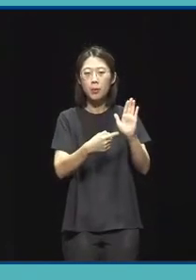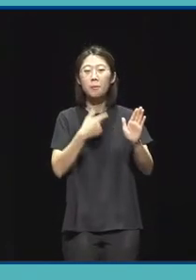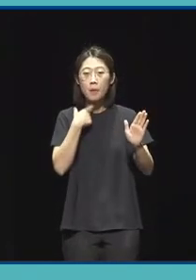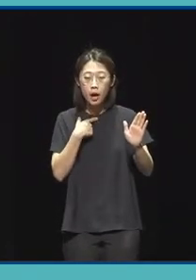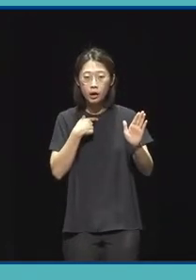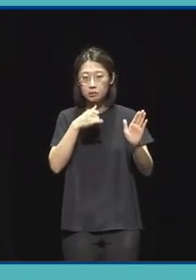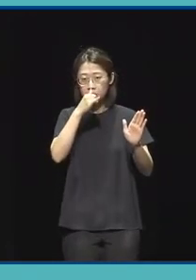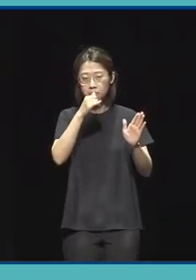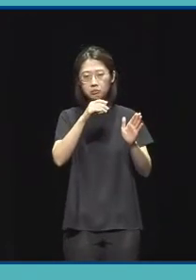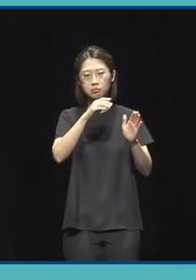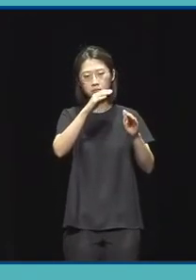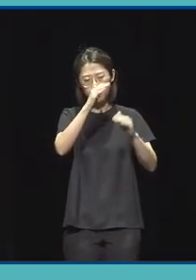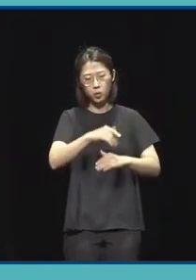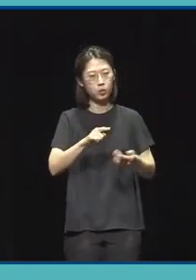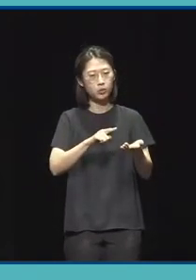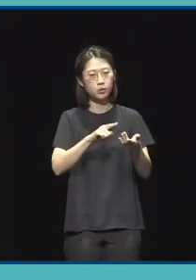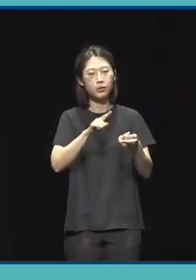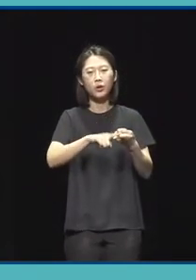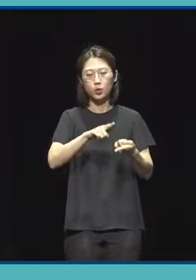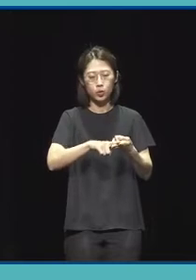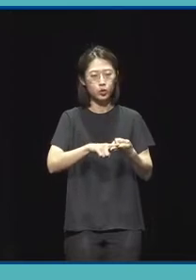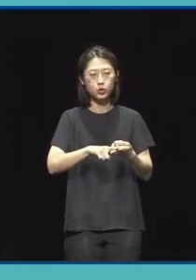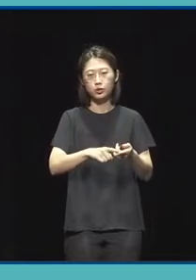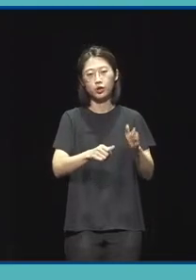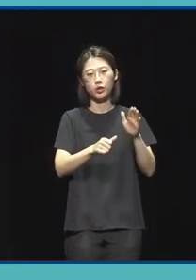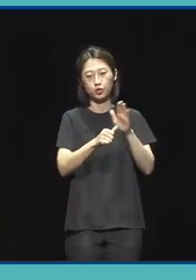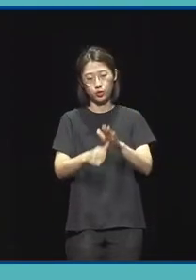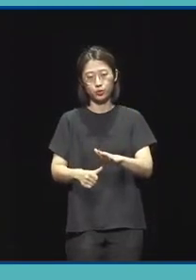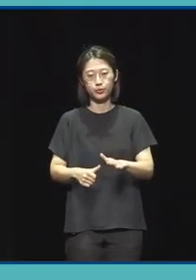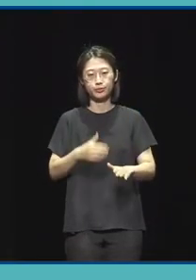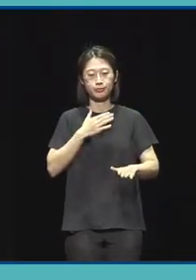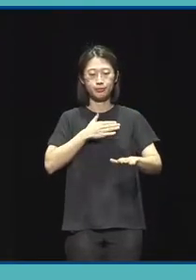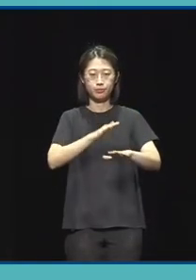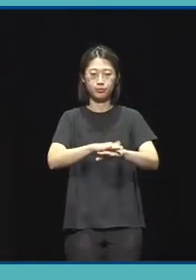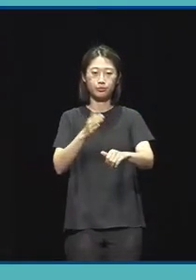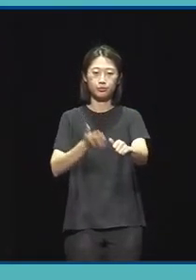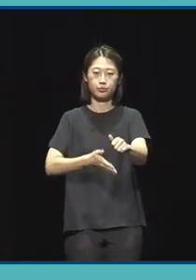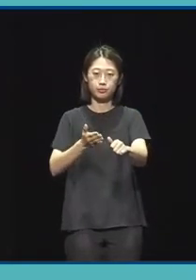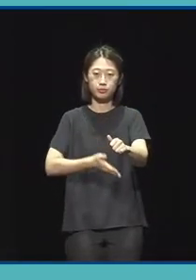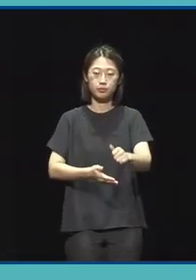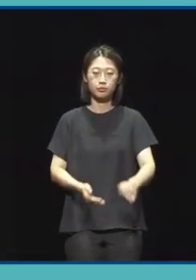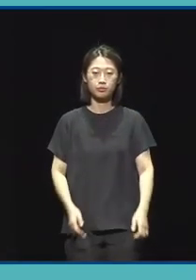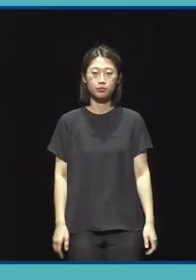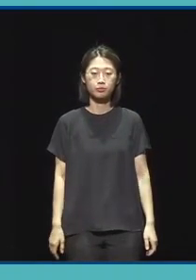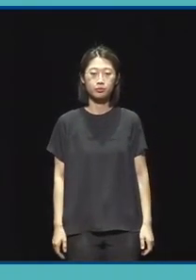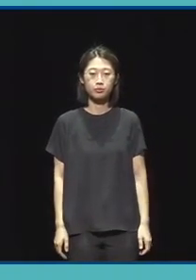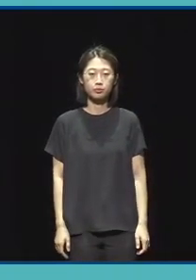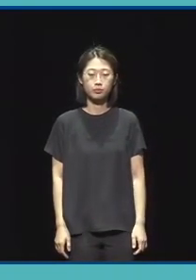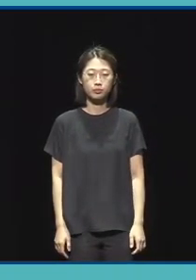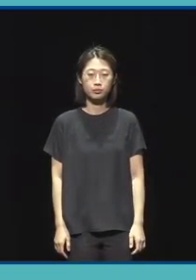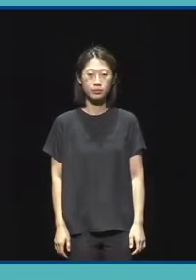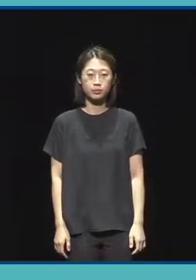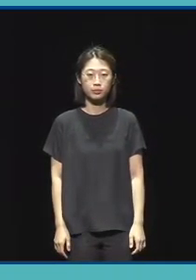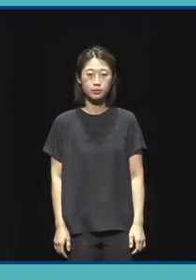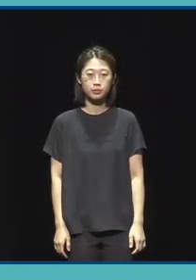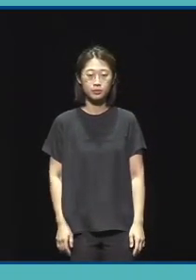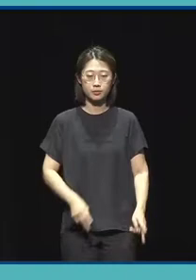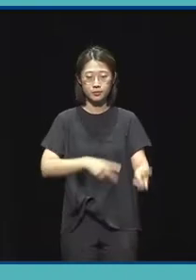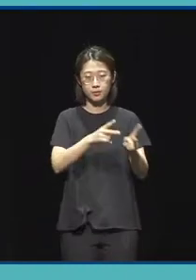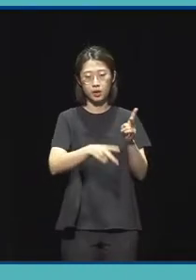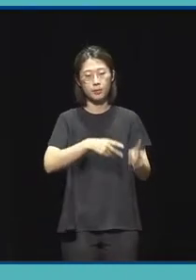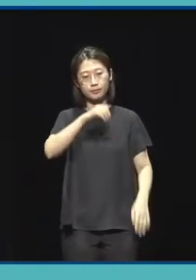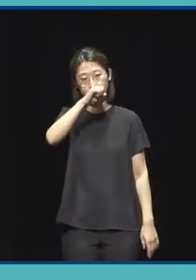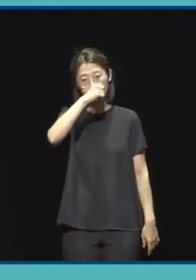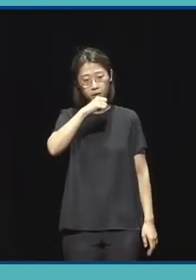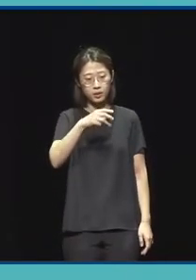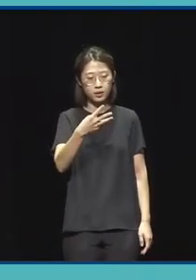대해서는 신청이 불가하십니다요 내용들도 유의사항들을 반드시 참조해 주시면 감사하겠습니다네 사업 예산입니다